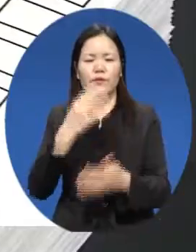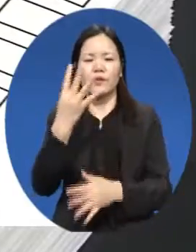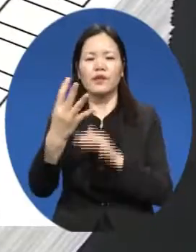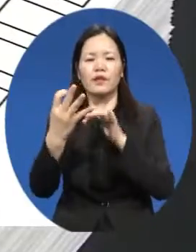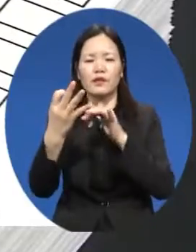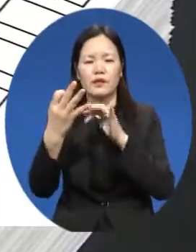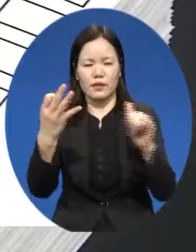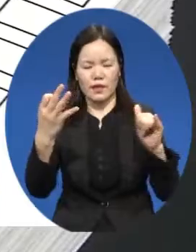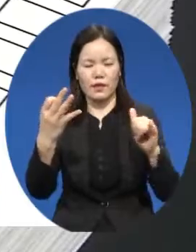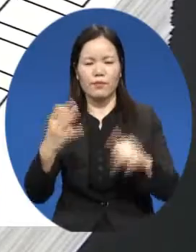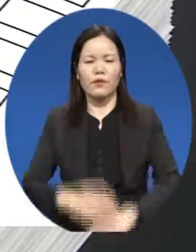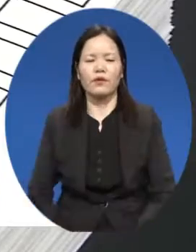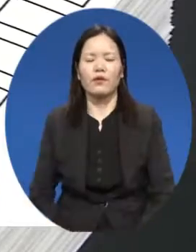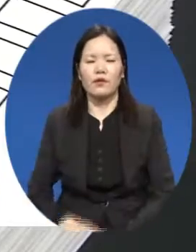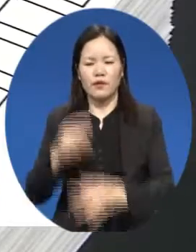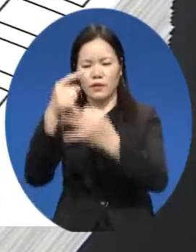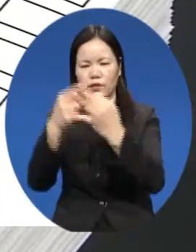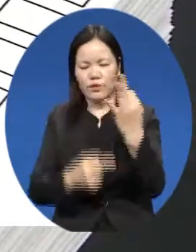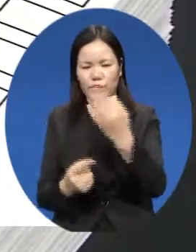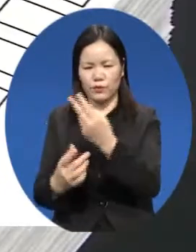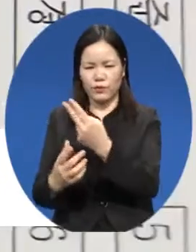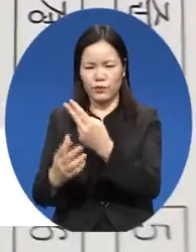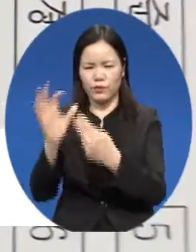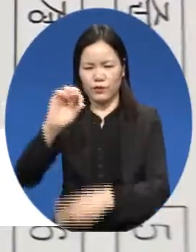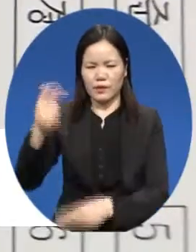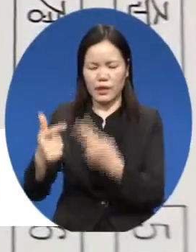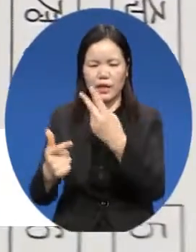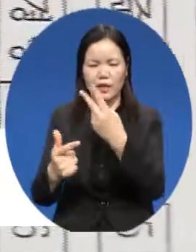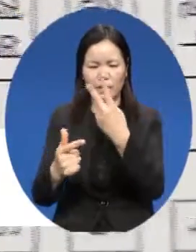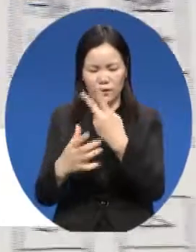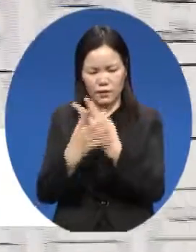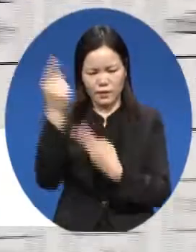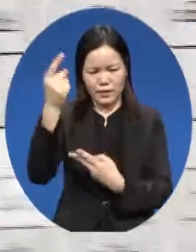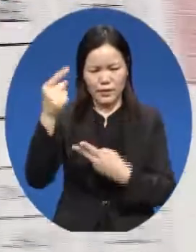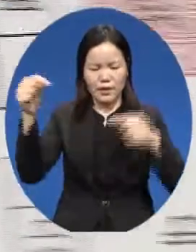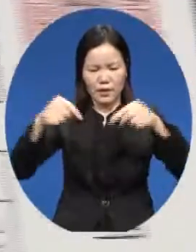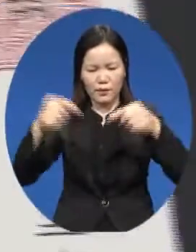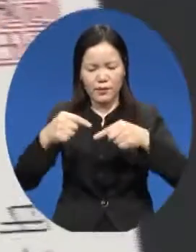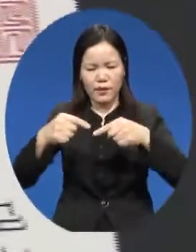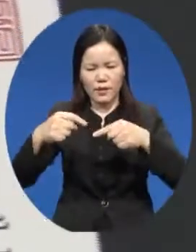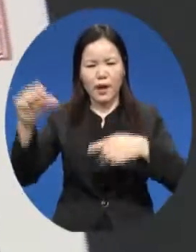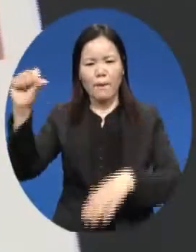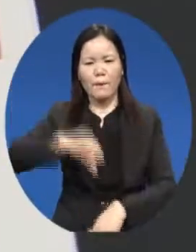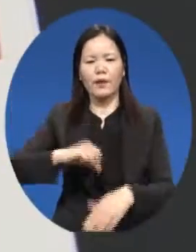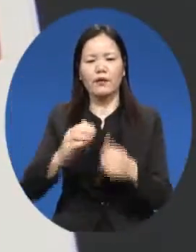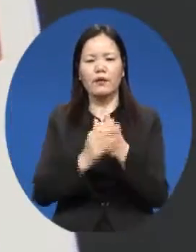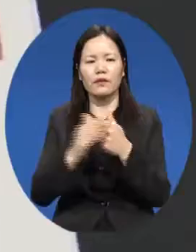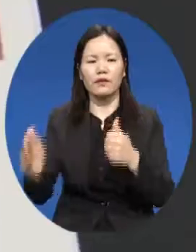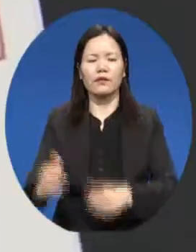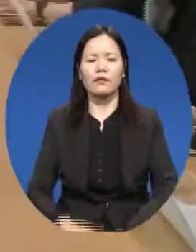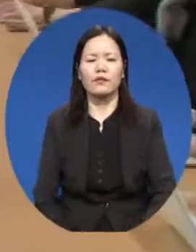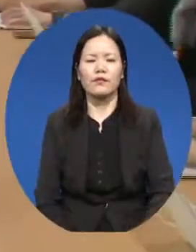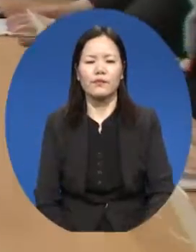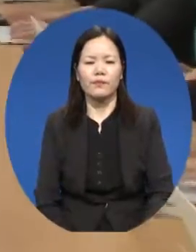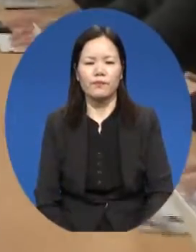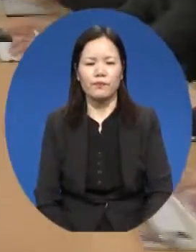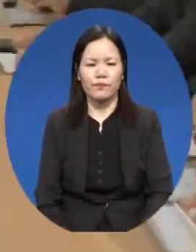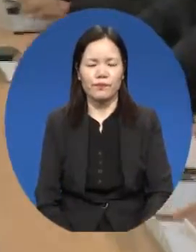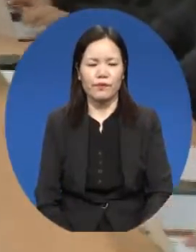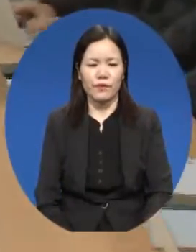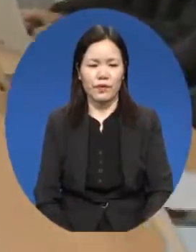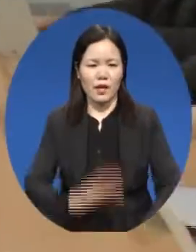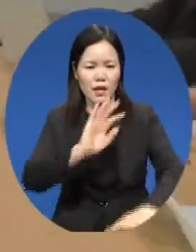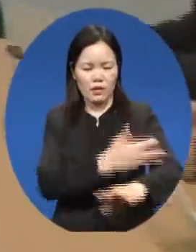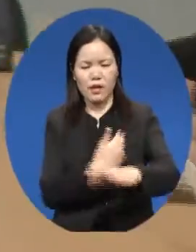14명 그대로. 윤석열, 안철수 두 후보 단일화 협상이 결렬됐기 때문입니다. 양측이